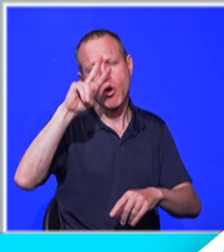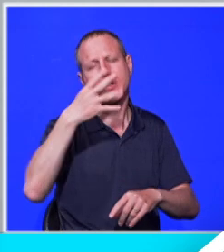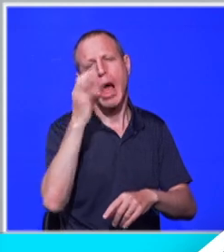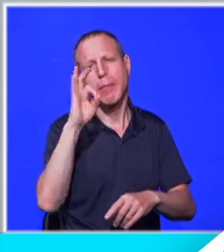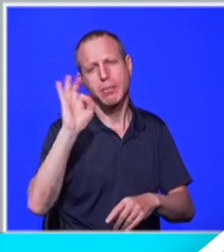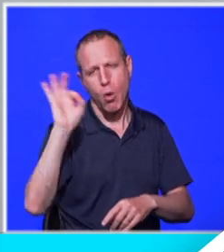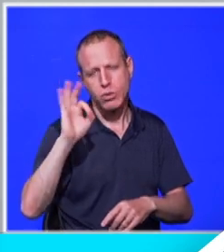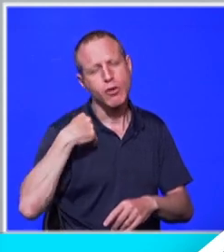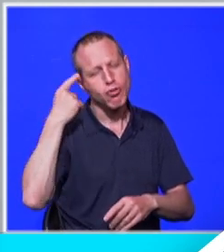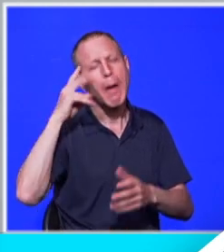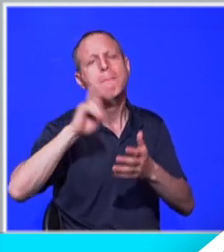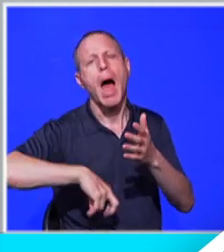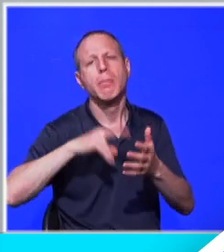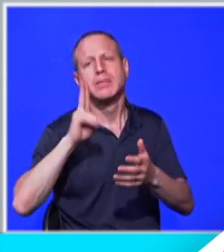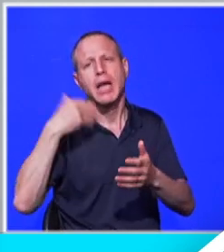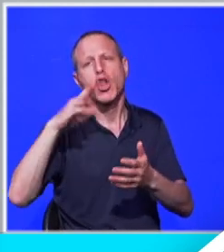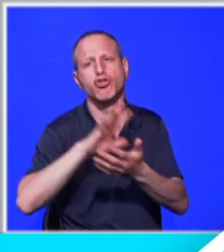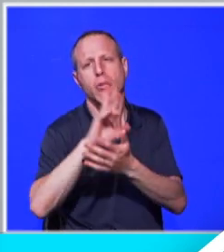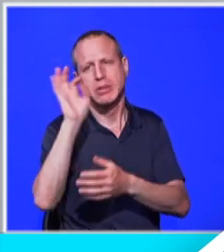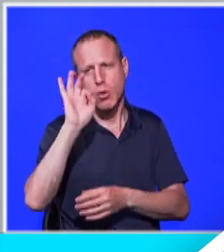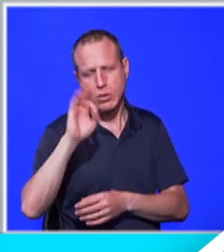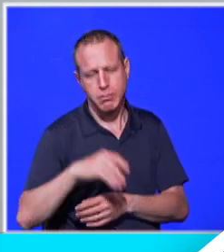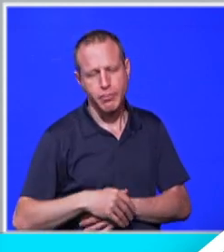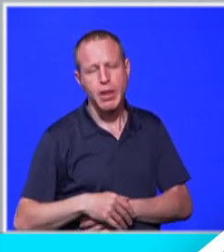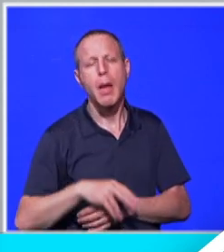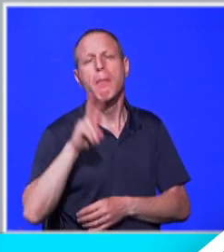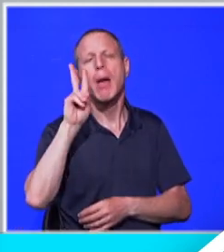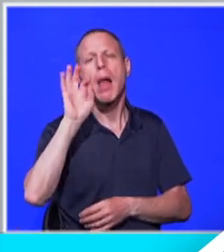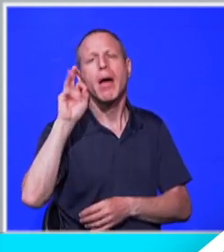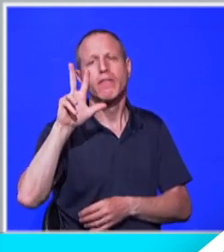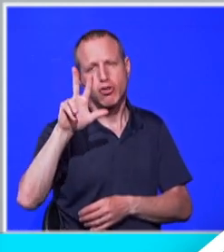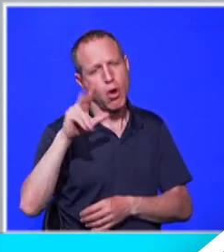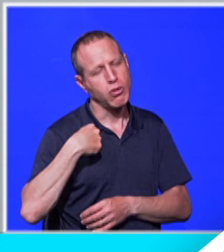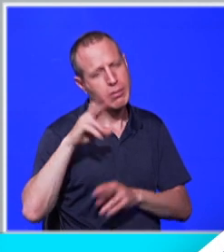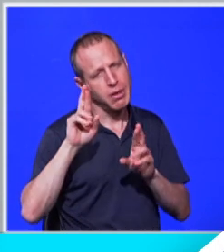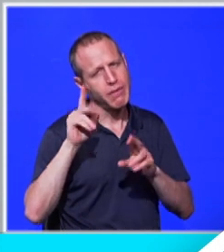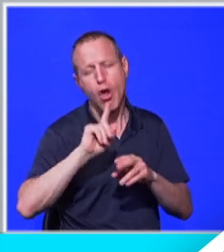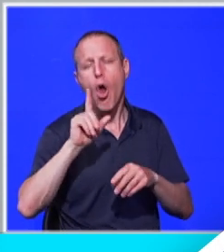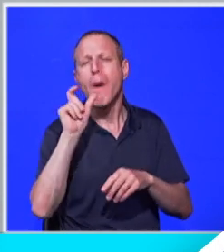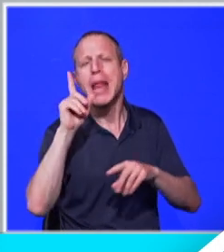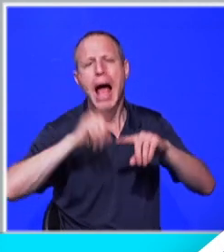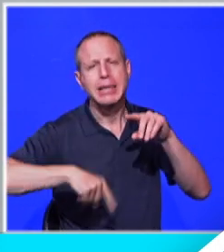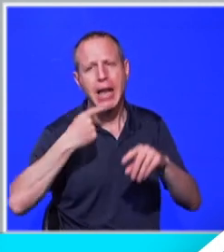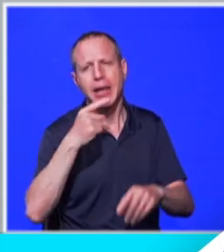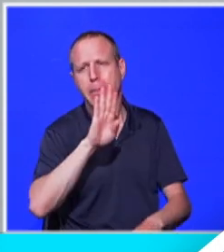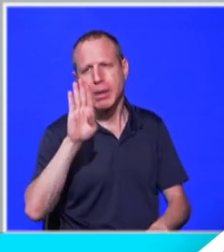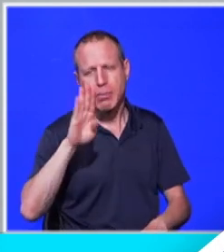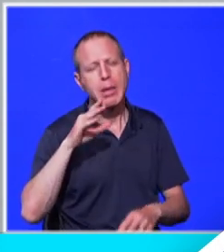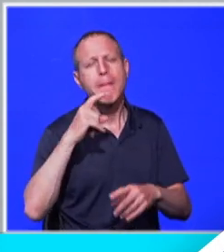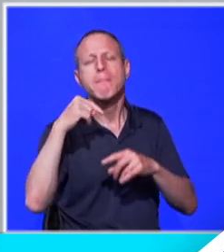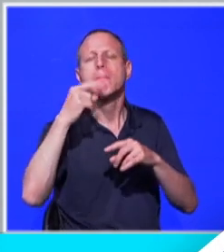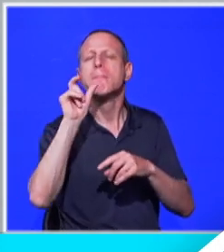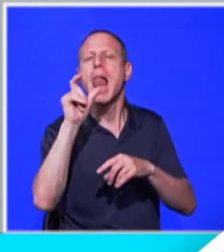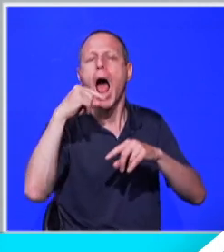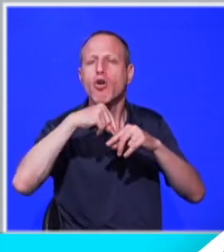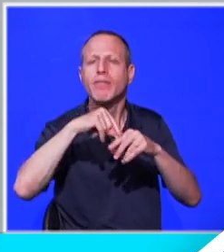להיות 12%. אגב, ב-2003, אני מקווה שזה לא מילה גסה להגיד נתניהו, מילה חיובית על נתניהו